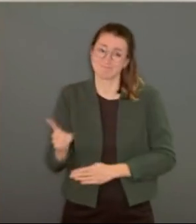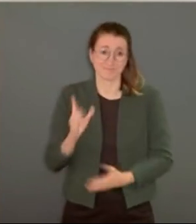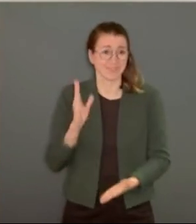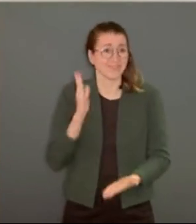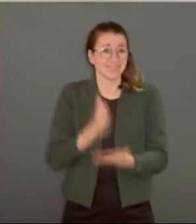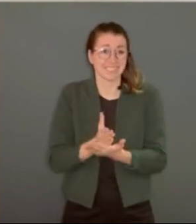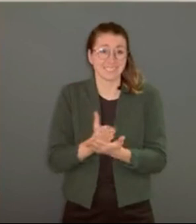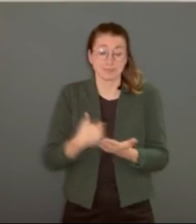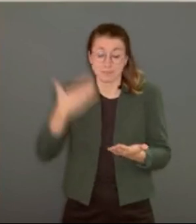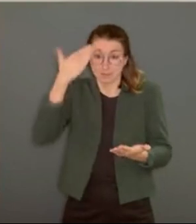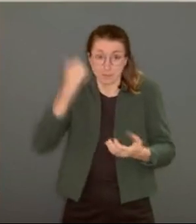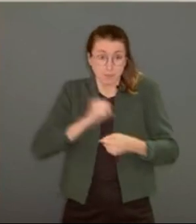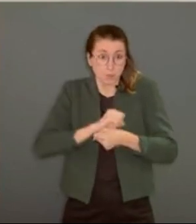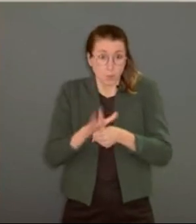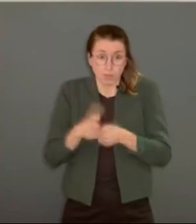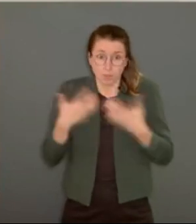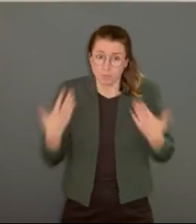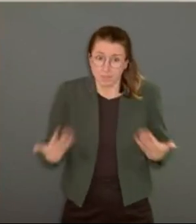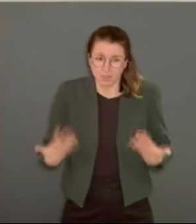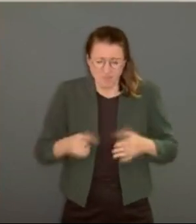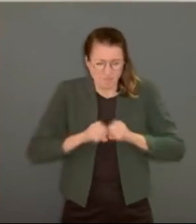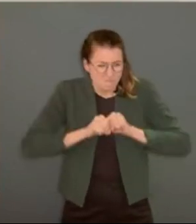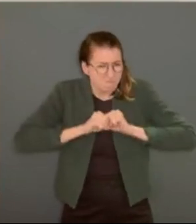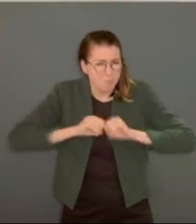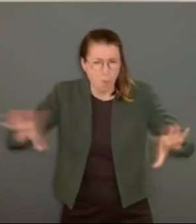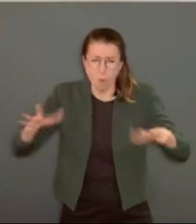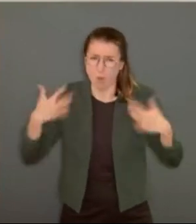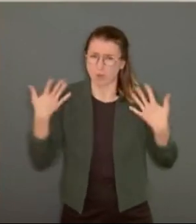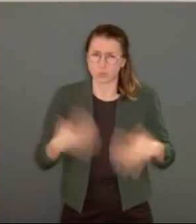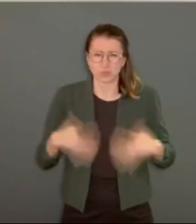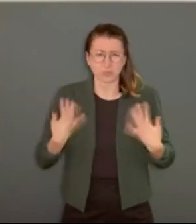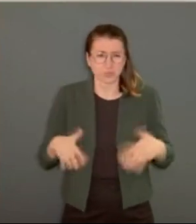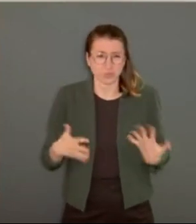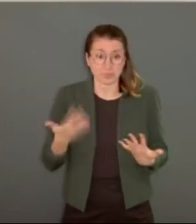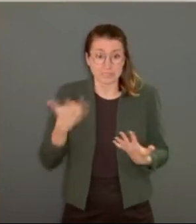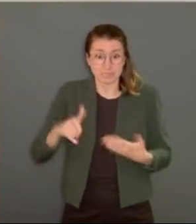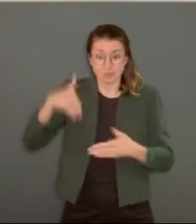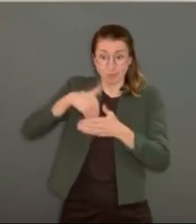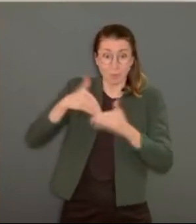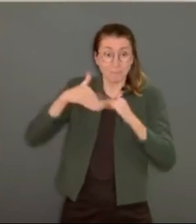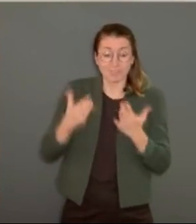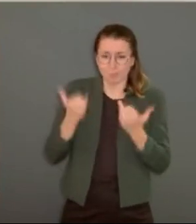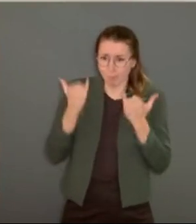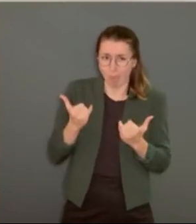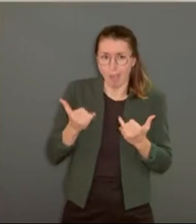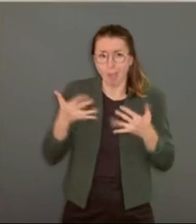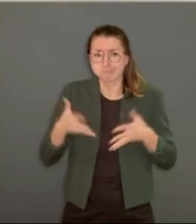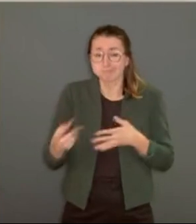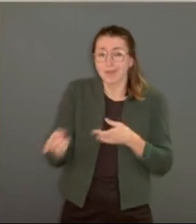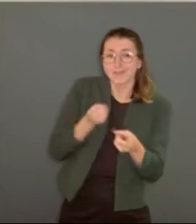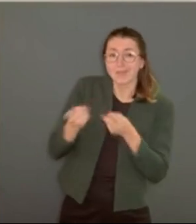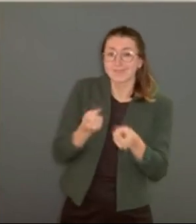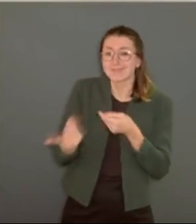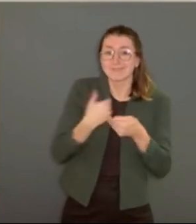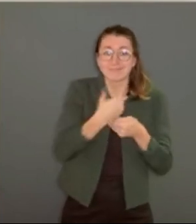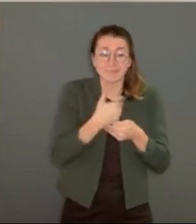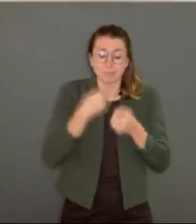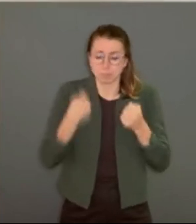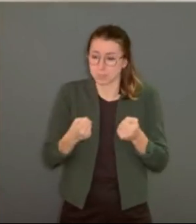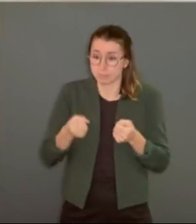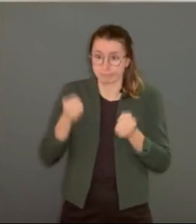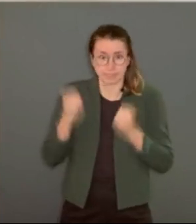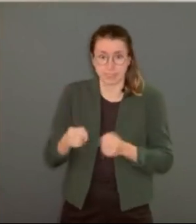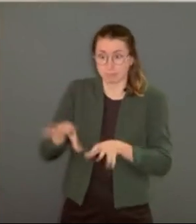tellement répandu que si nous voyons trop de gens dans un espace à l'intérieur, nous allons trop nous contaminer et c'est ça que l'on